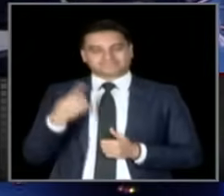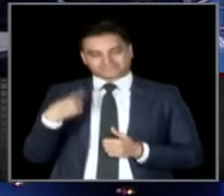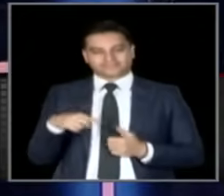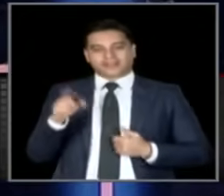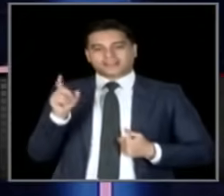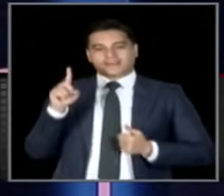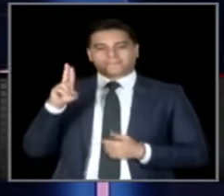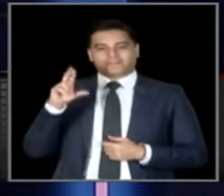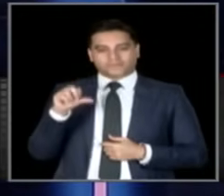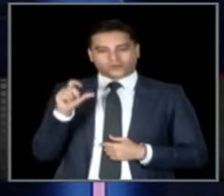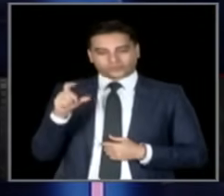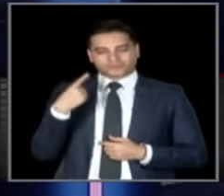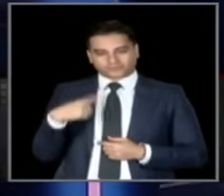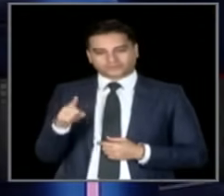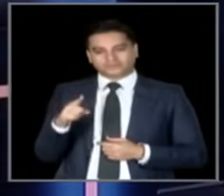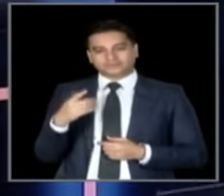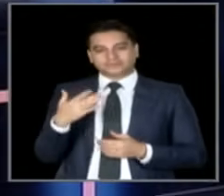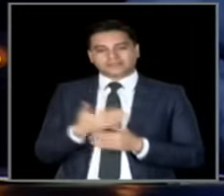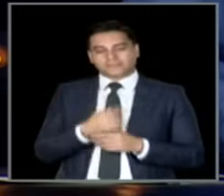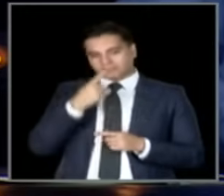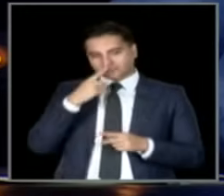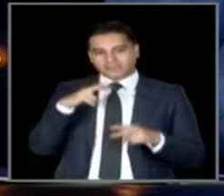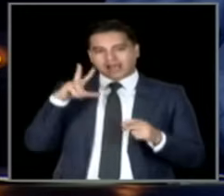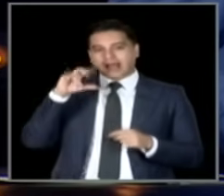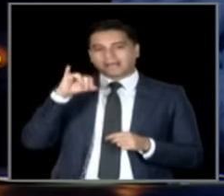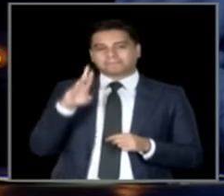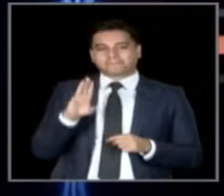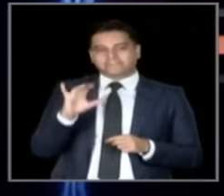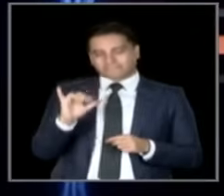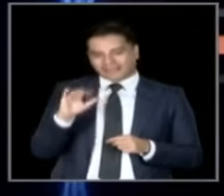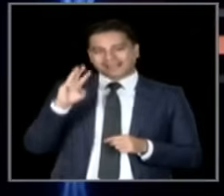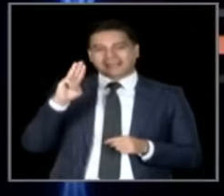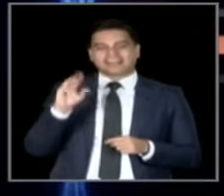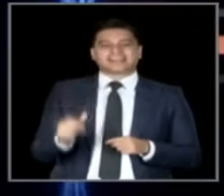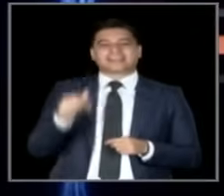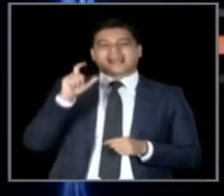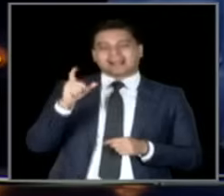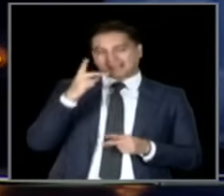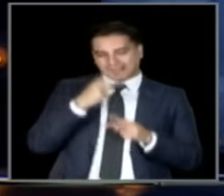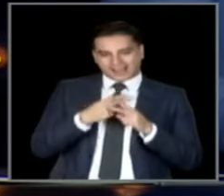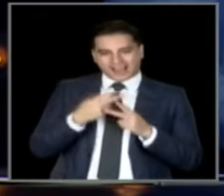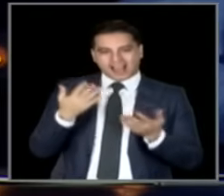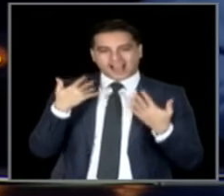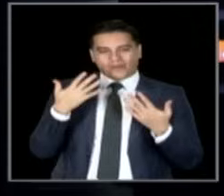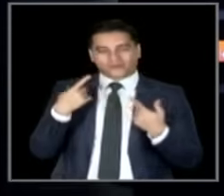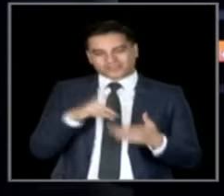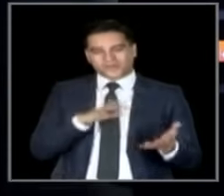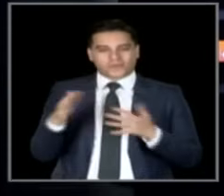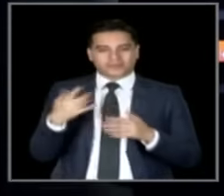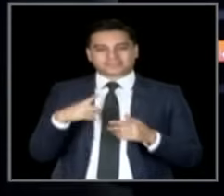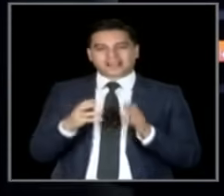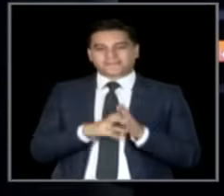بسبب صحب الميثان المتجمد. أربع إجابات غلط. النتيجة اتغيرت. جامعة